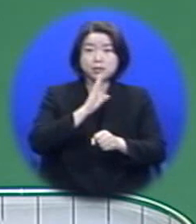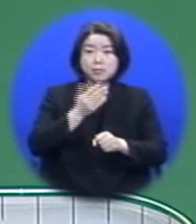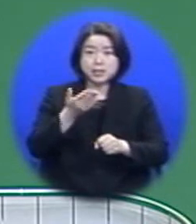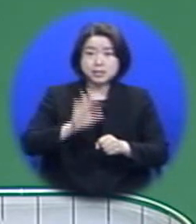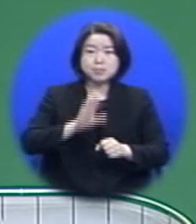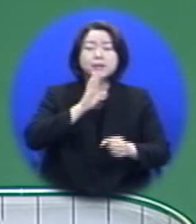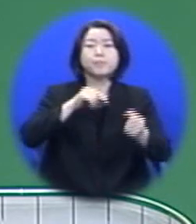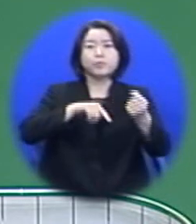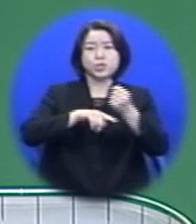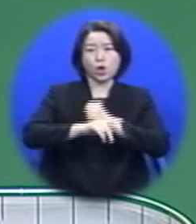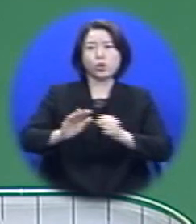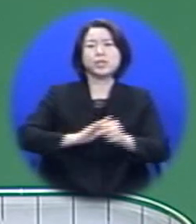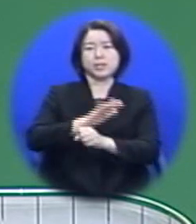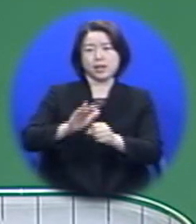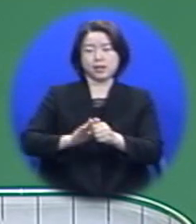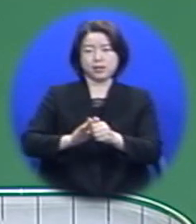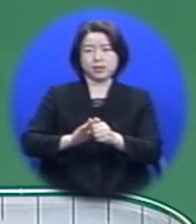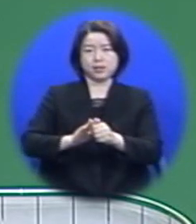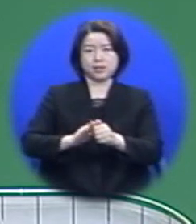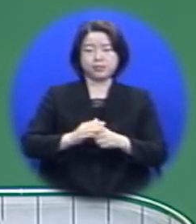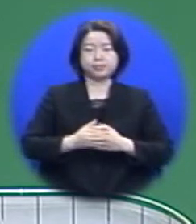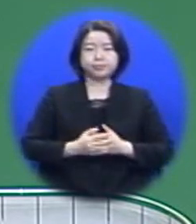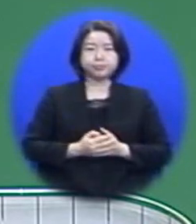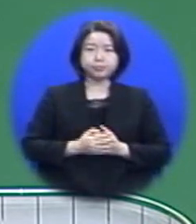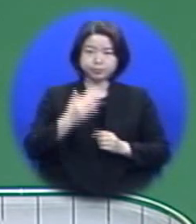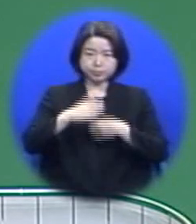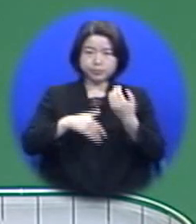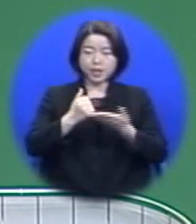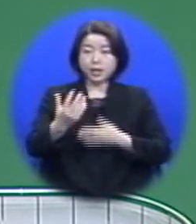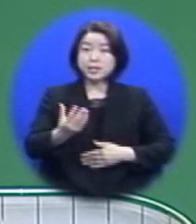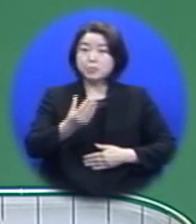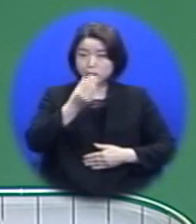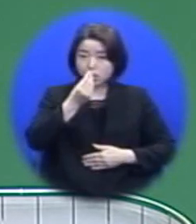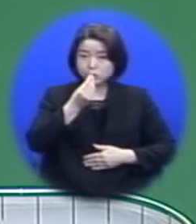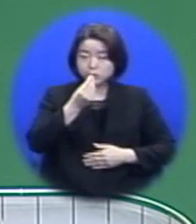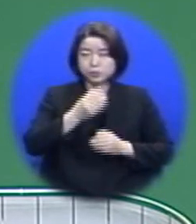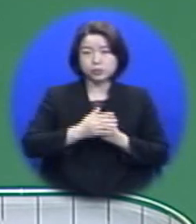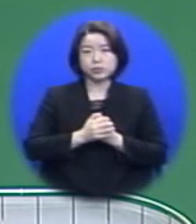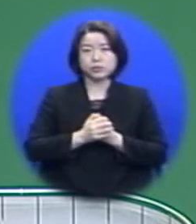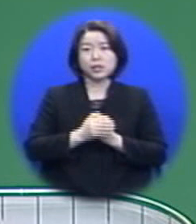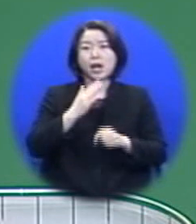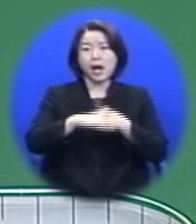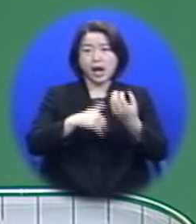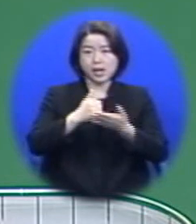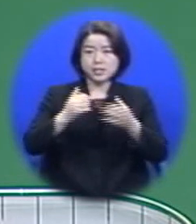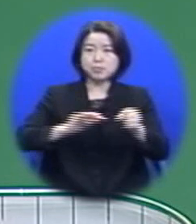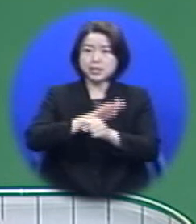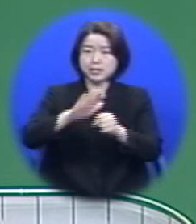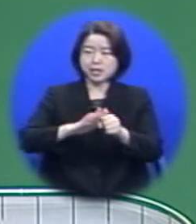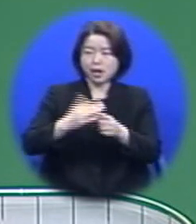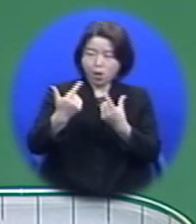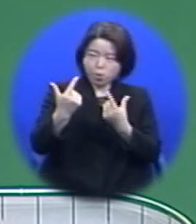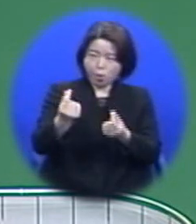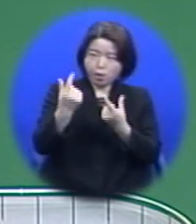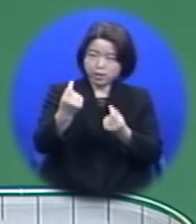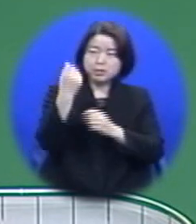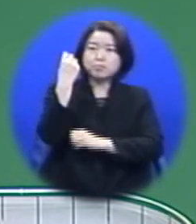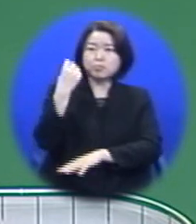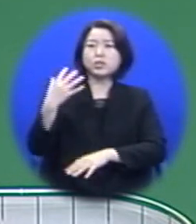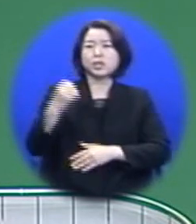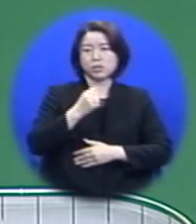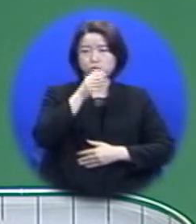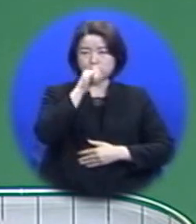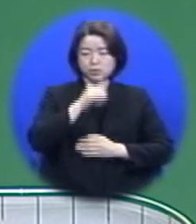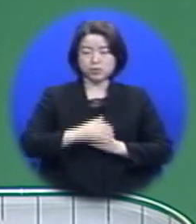사랑하신다 그랬습니다 하나님이 거룩은 하나님의 사랑과 같은 뿌리를 가지고